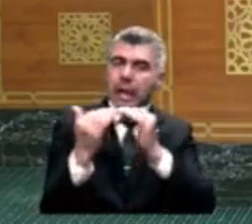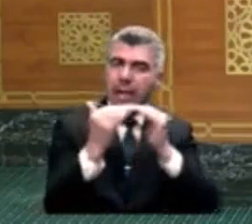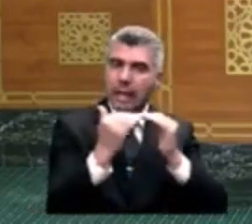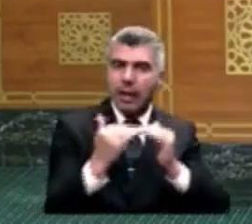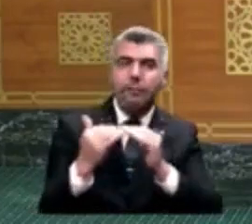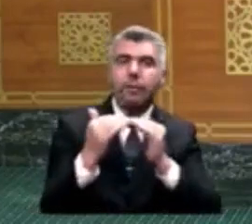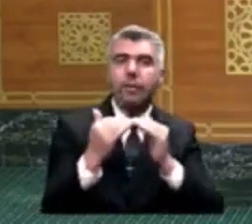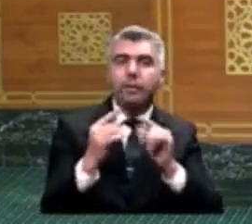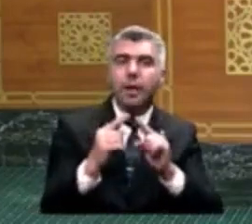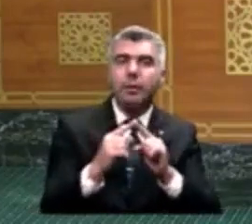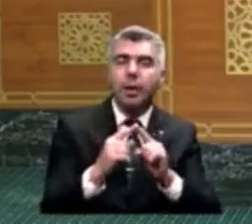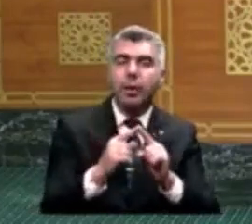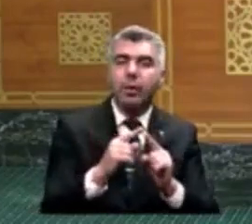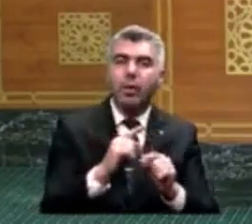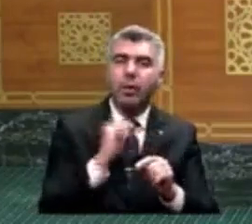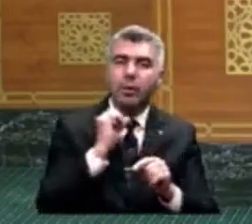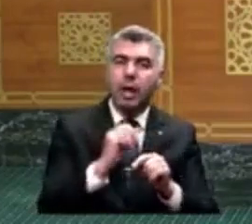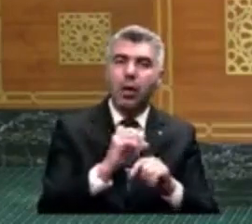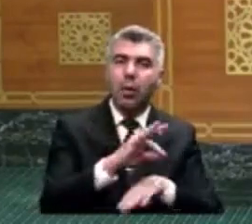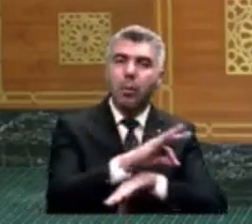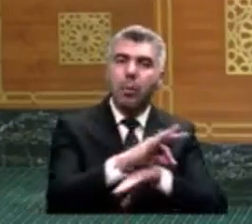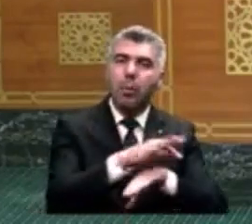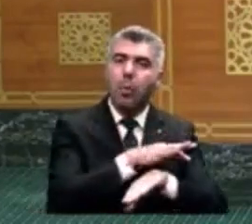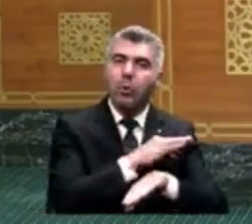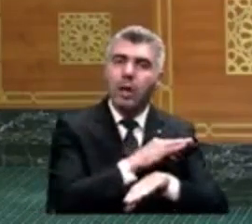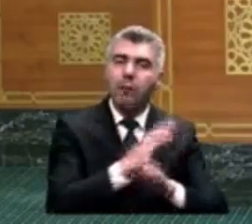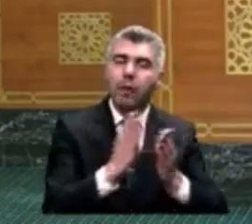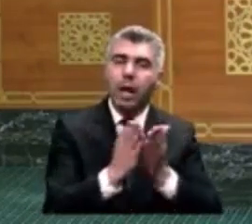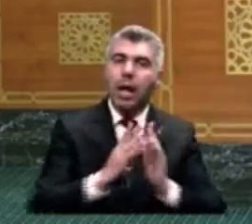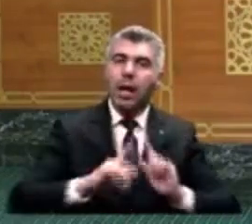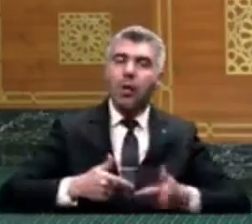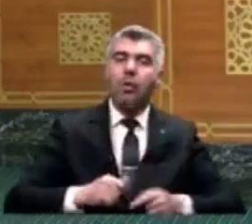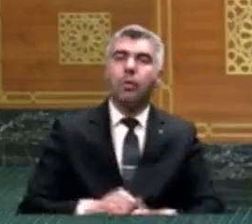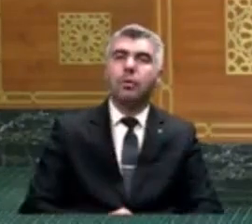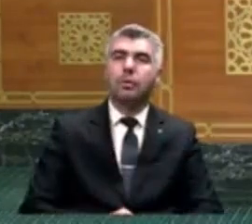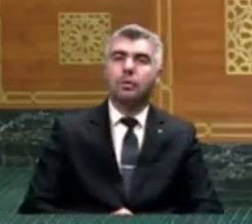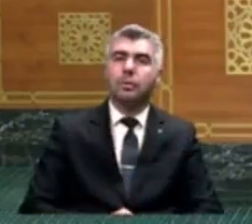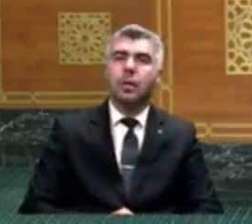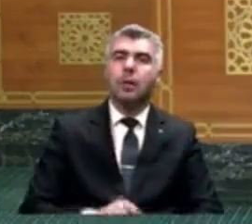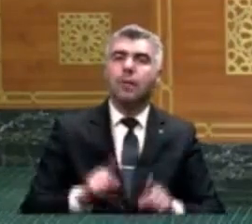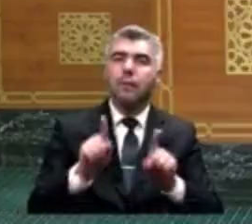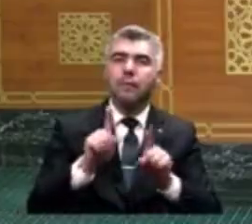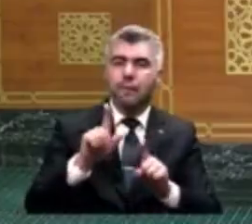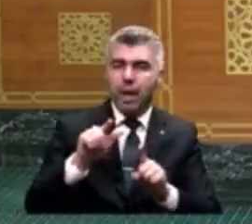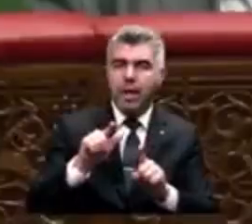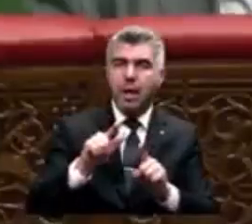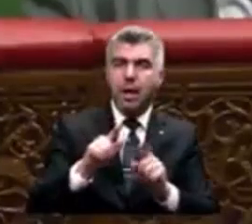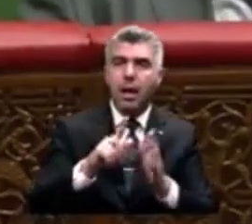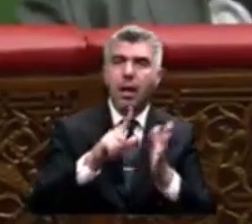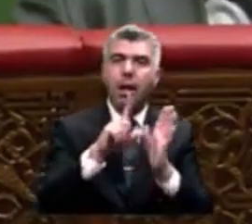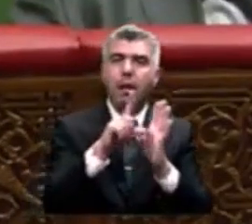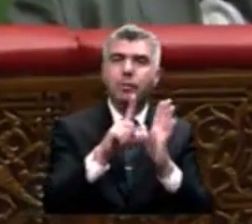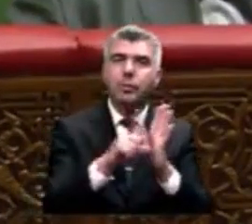قطاع التربية الوطنية. من بين أهم المبادئ التي اعتمدها هذا النظام